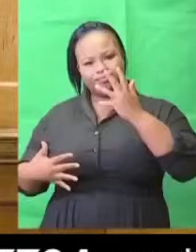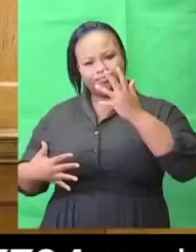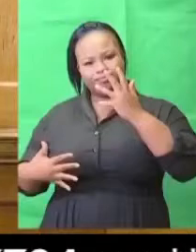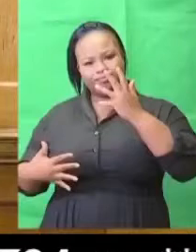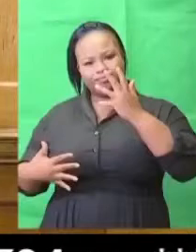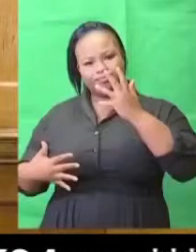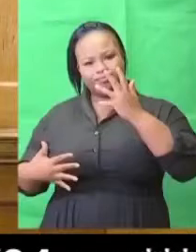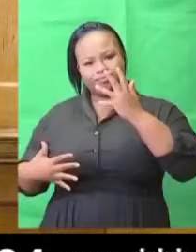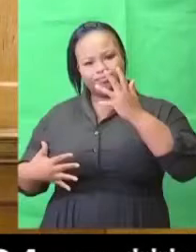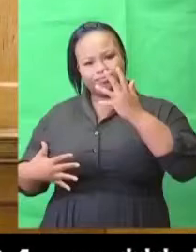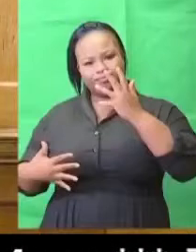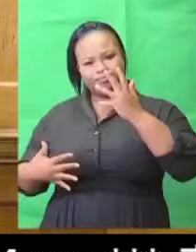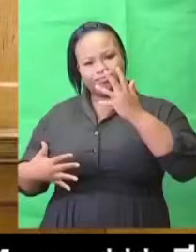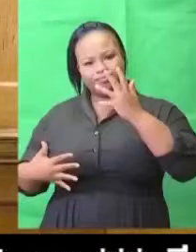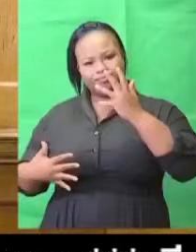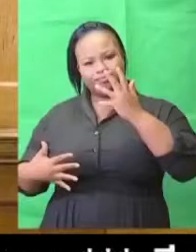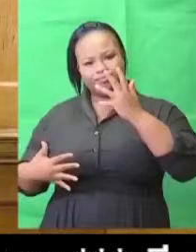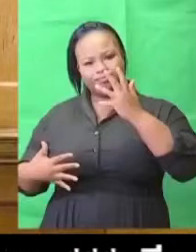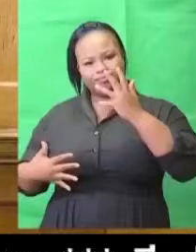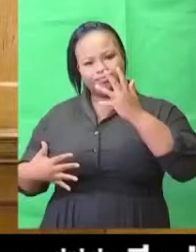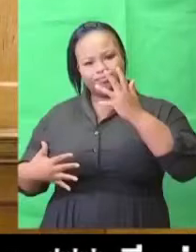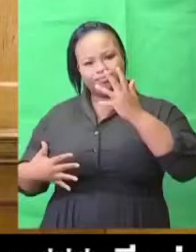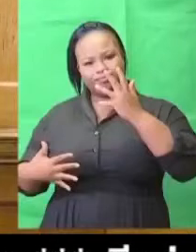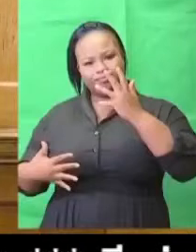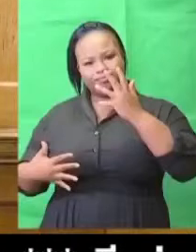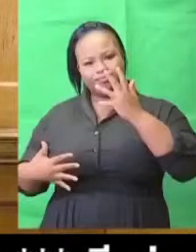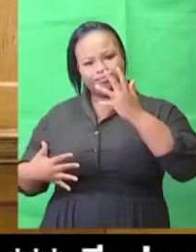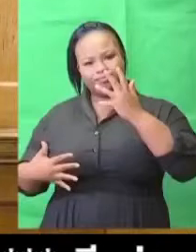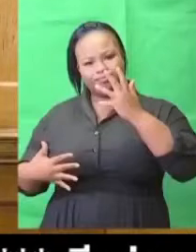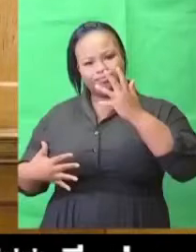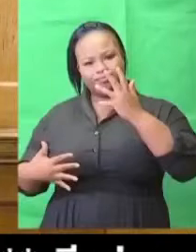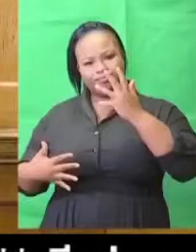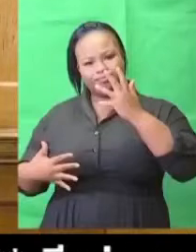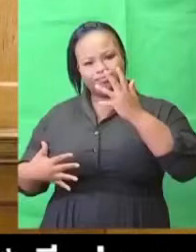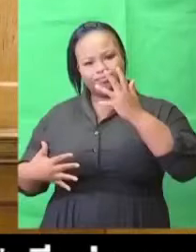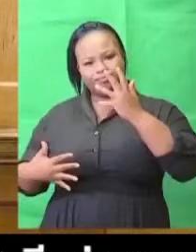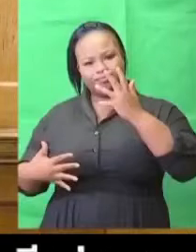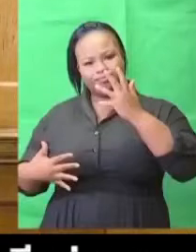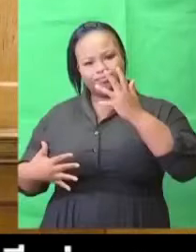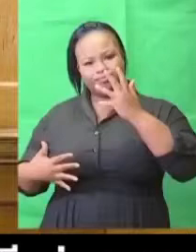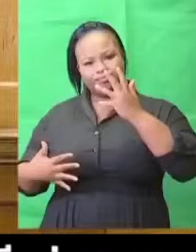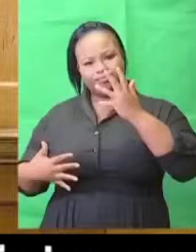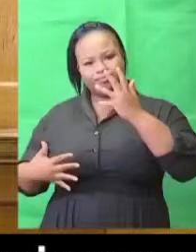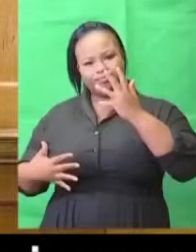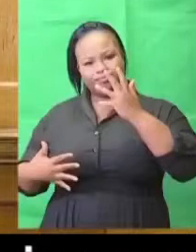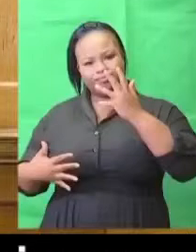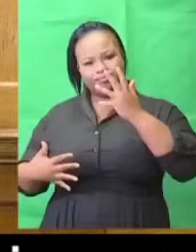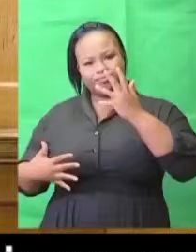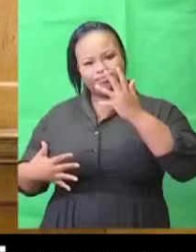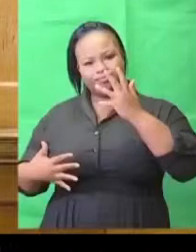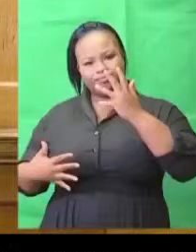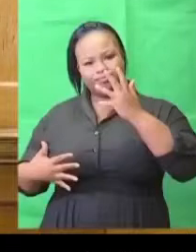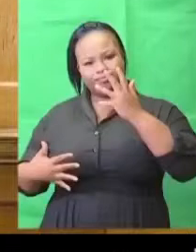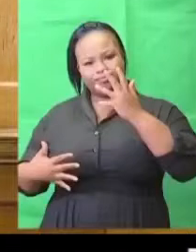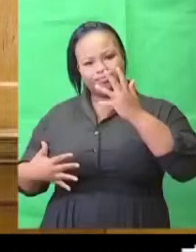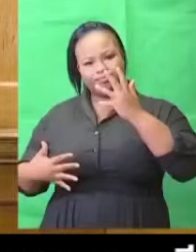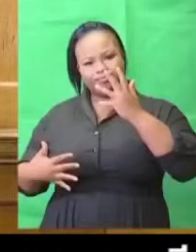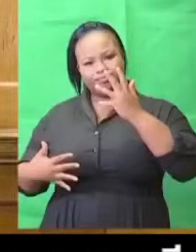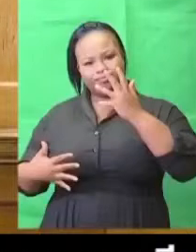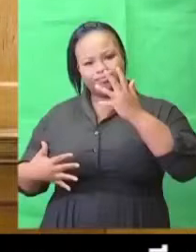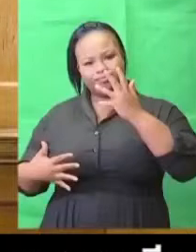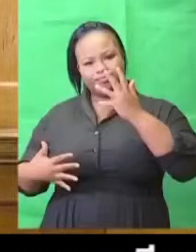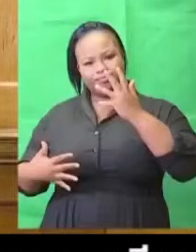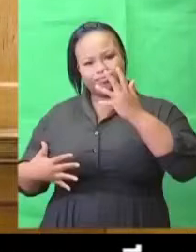มองเห็นปัญหาของช่องว่างระหว่างมีและไม่มียากจนและร่ำรวย